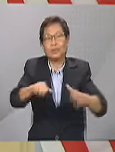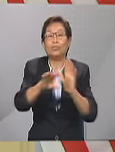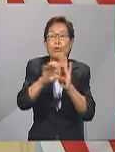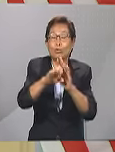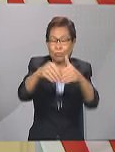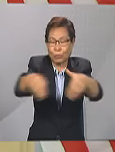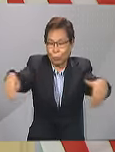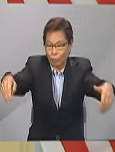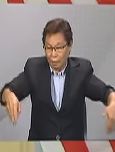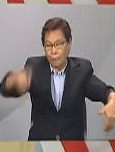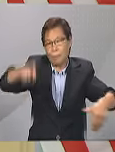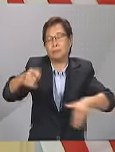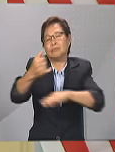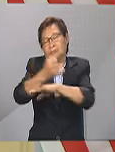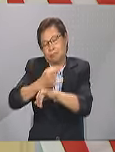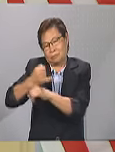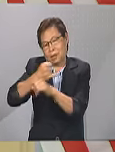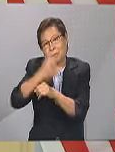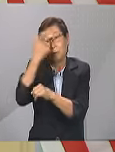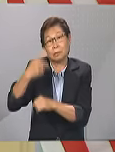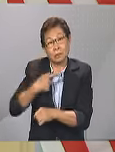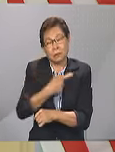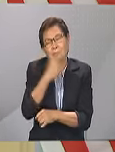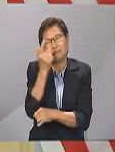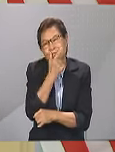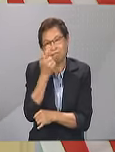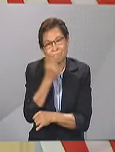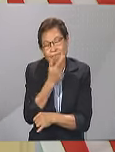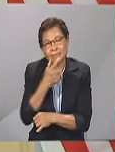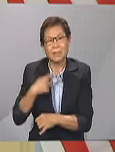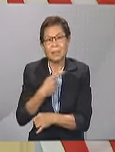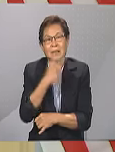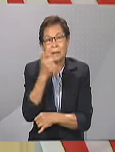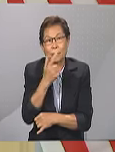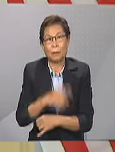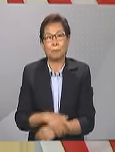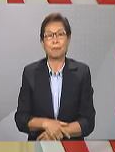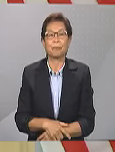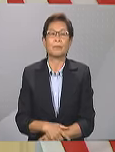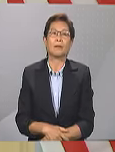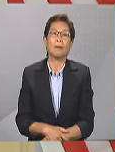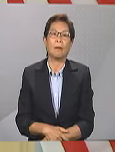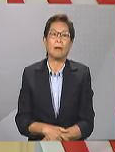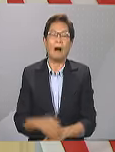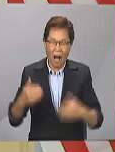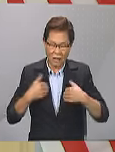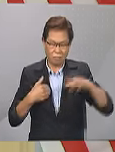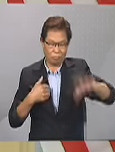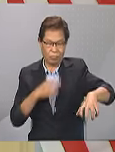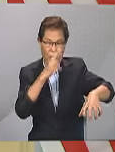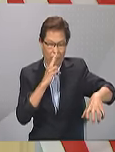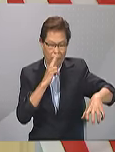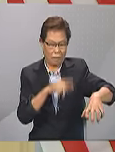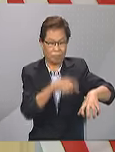bisanya perlu dijaga sebab kita juga tidak mau ada daripada John merah